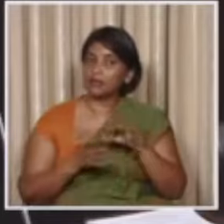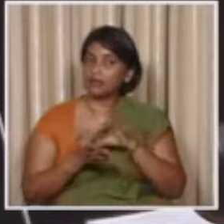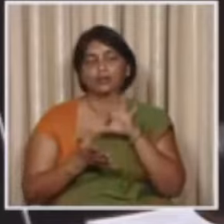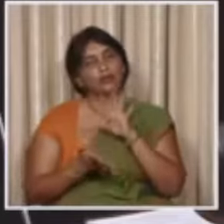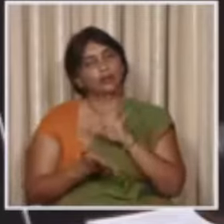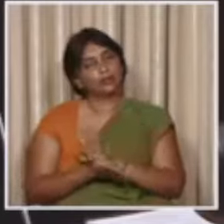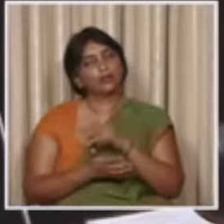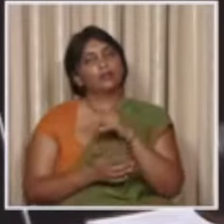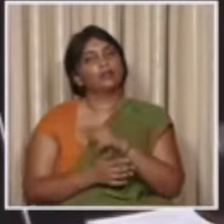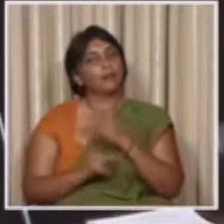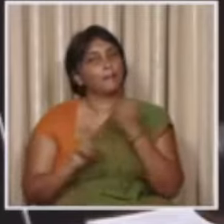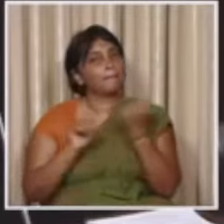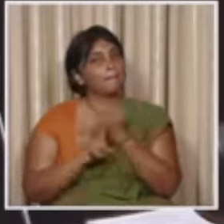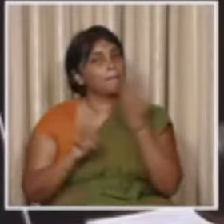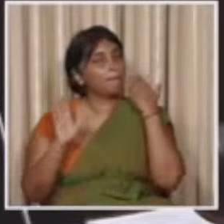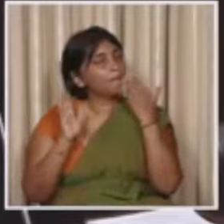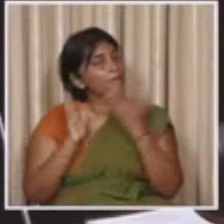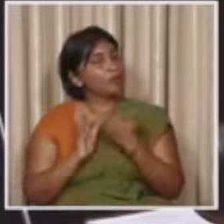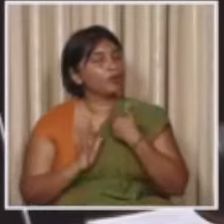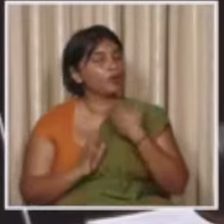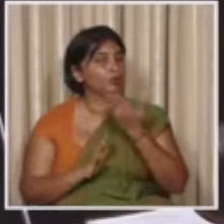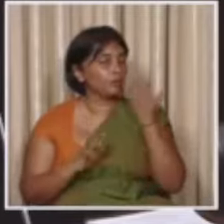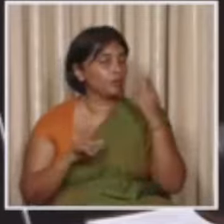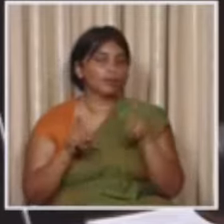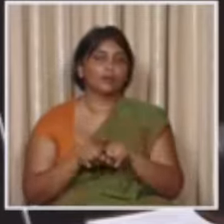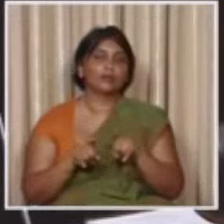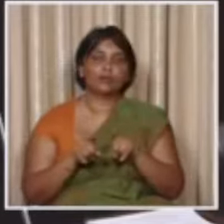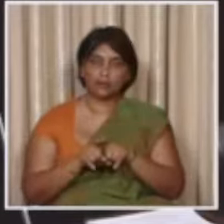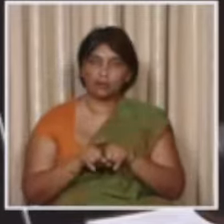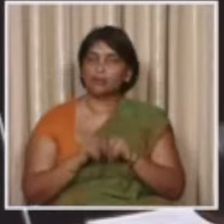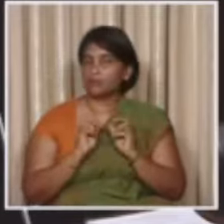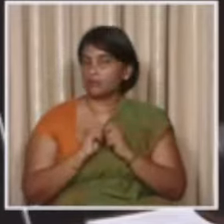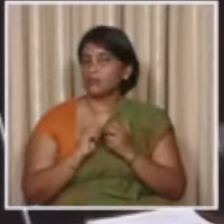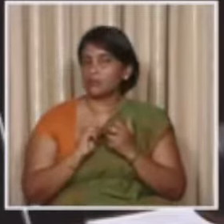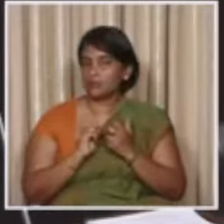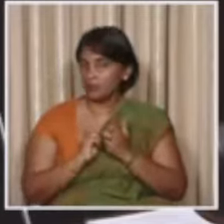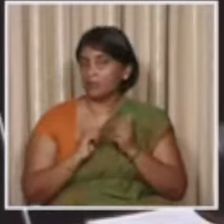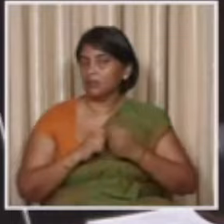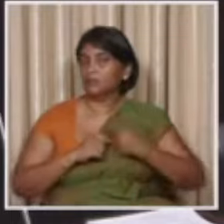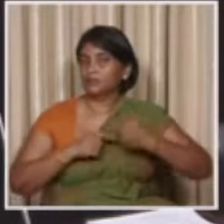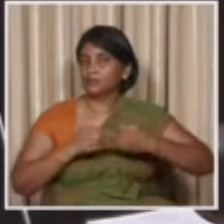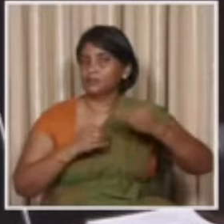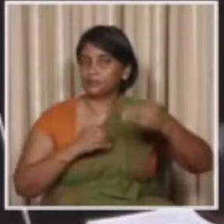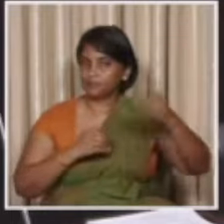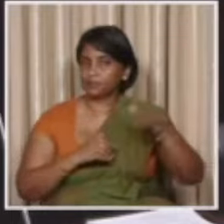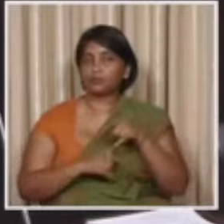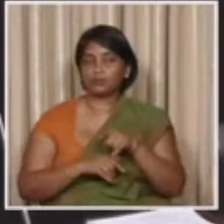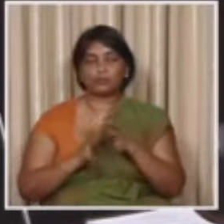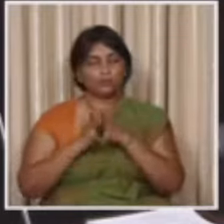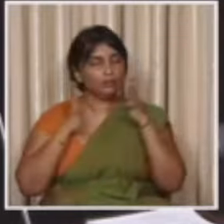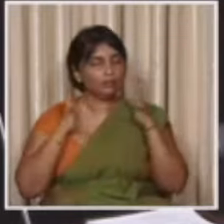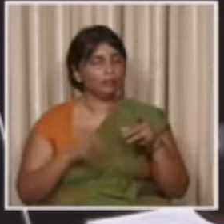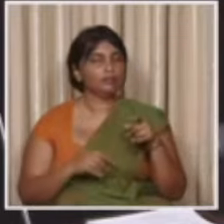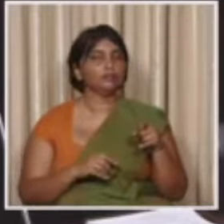තීරණයටත් බලපාන්න පුළුවන් මට්ටමේ තත්ත්වයක් බරා ගමන් කරමින් තියෙනවා. ඒක ඉතාමත්ම